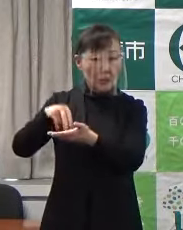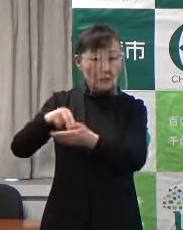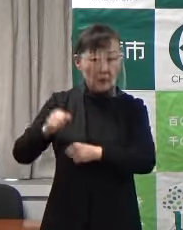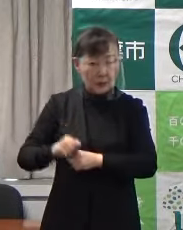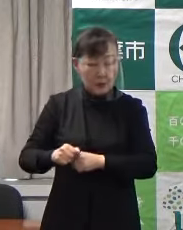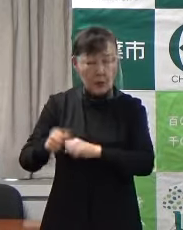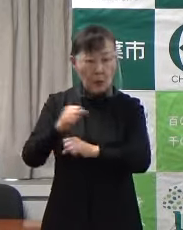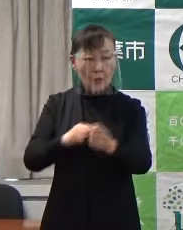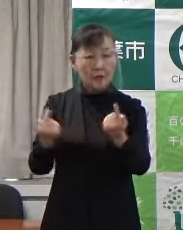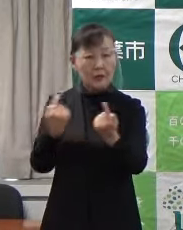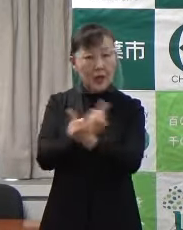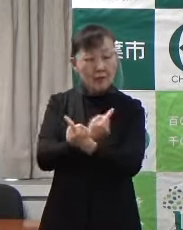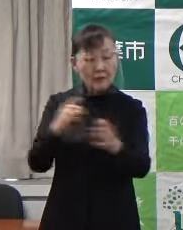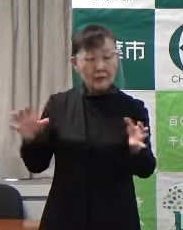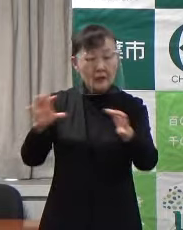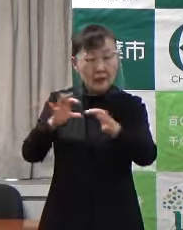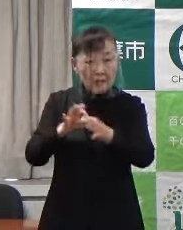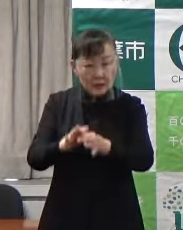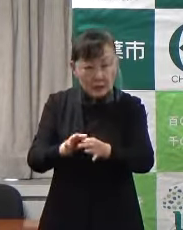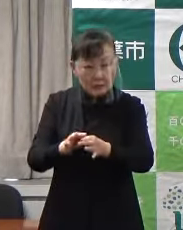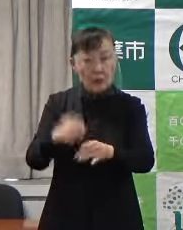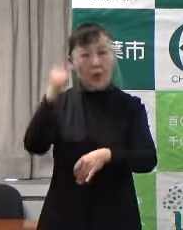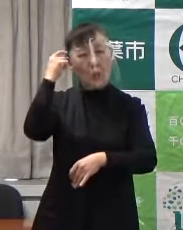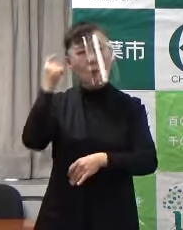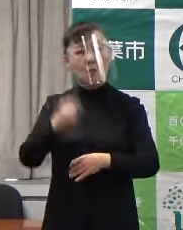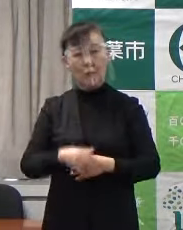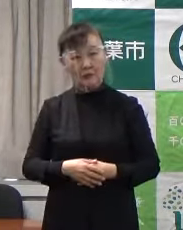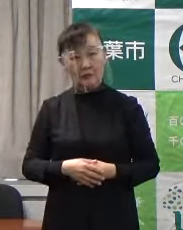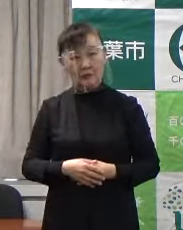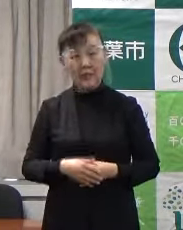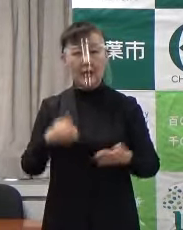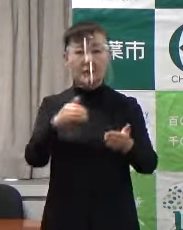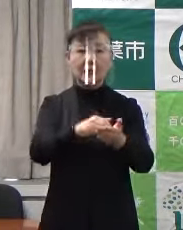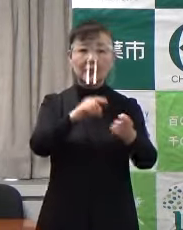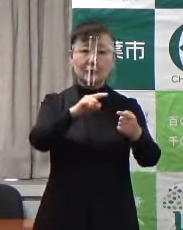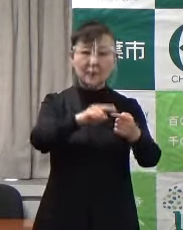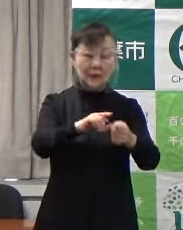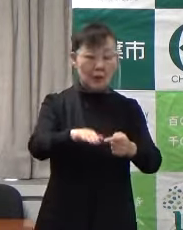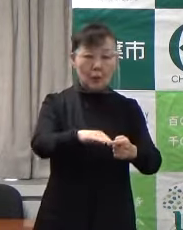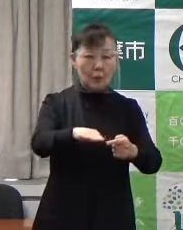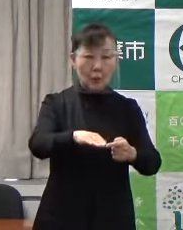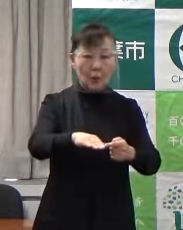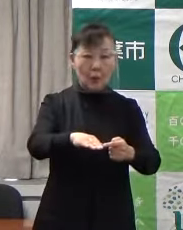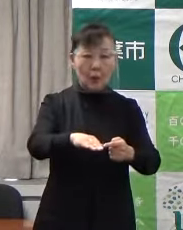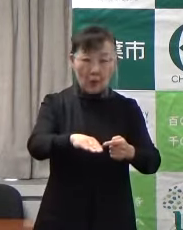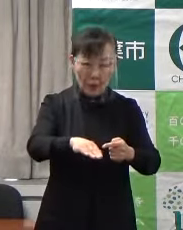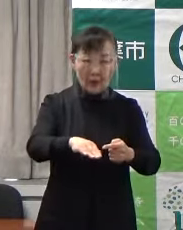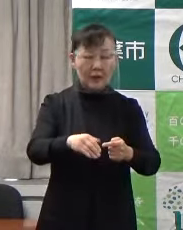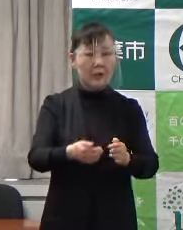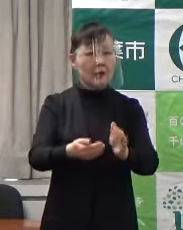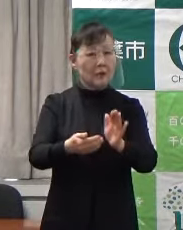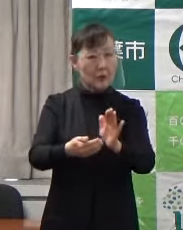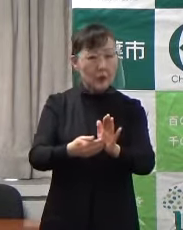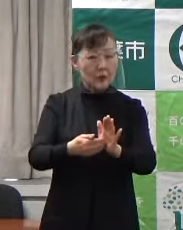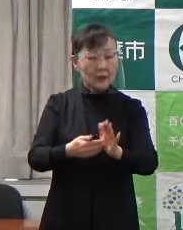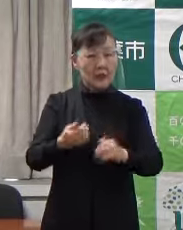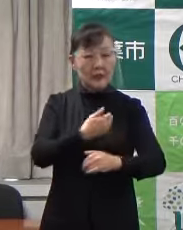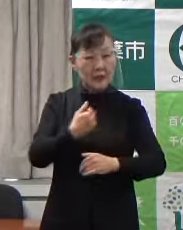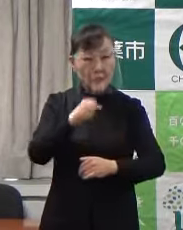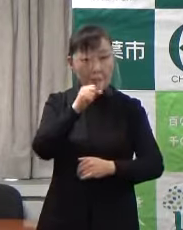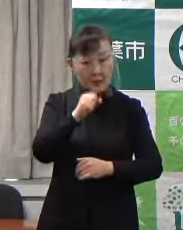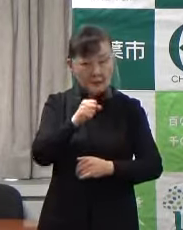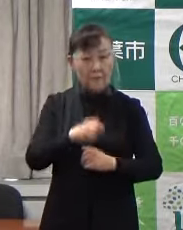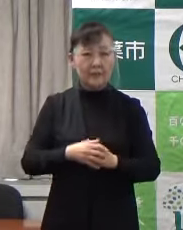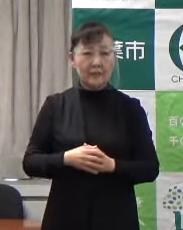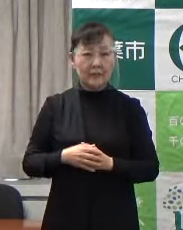行動変容につながっていけるというふうに思いますので、それが最終的にはこの子どもの数値が改善されていけばですね、行動変